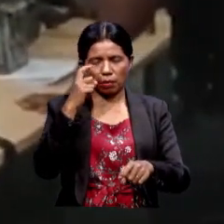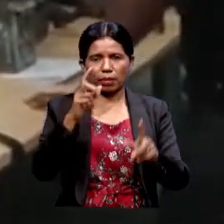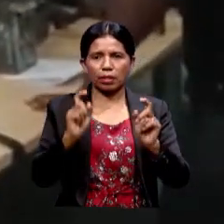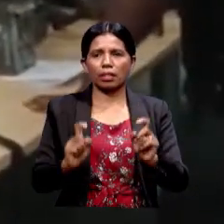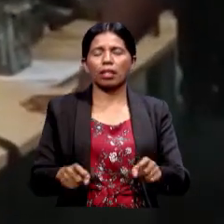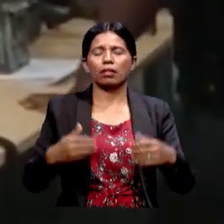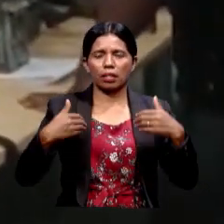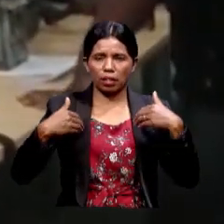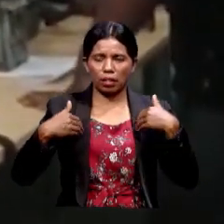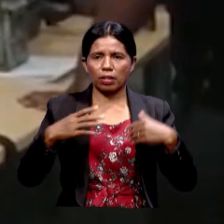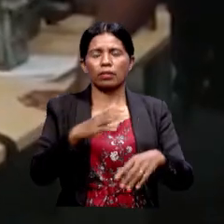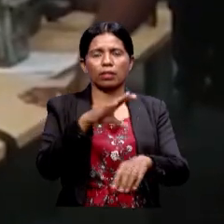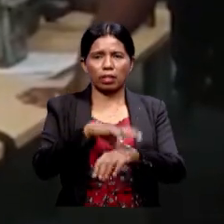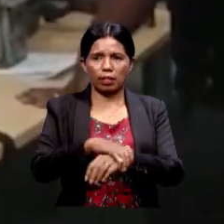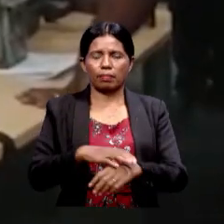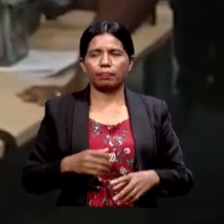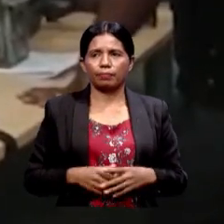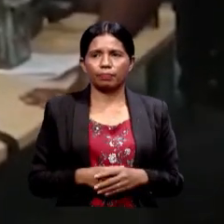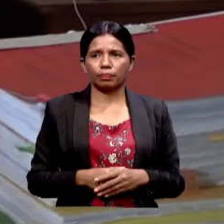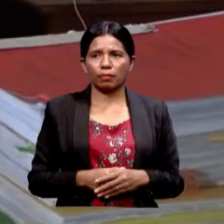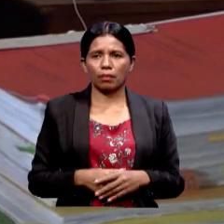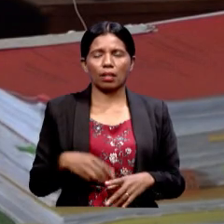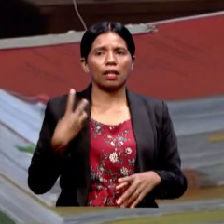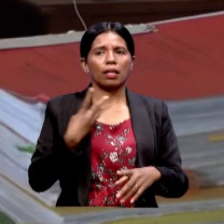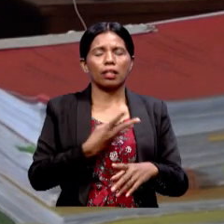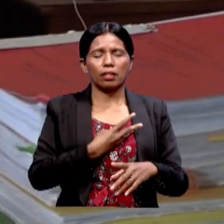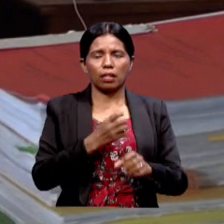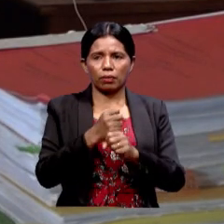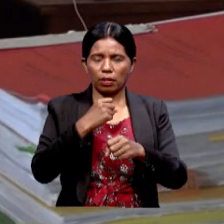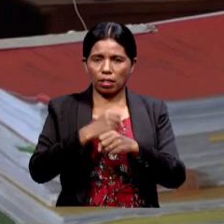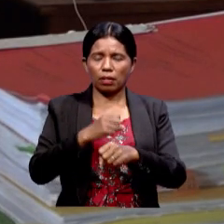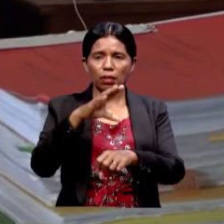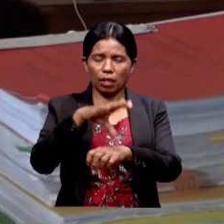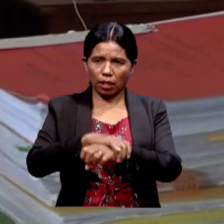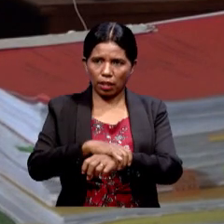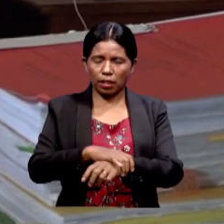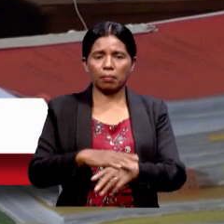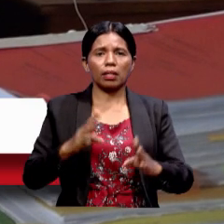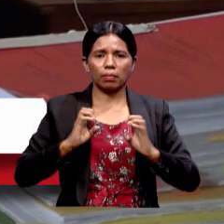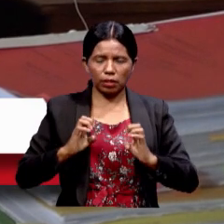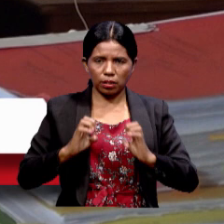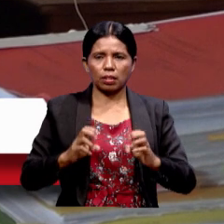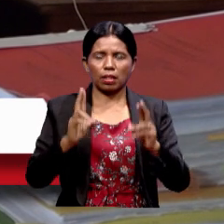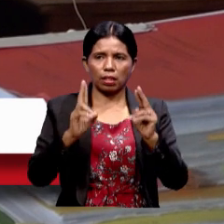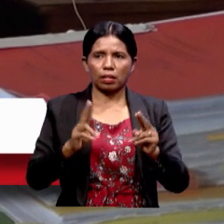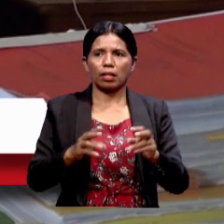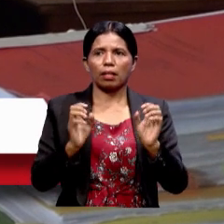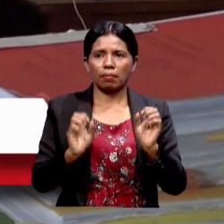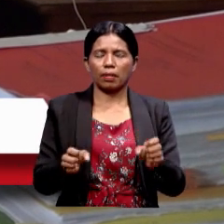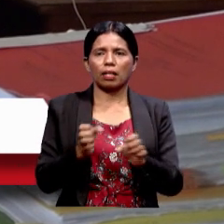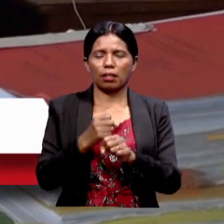iha mandado detensão. Ita tu halo busca ya aktu urgenti bele